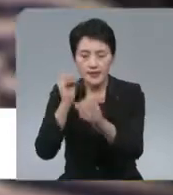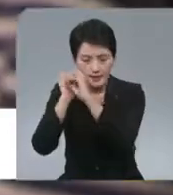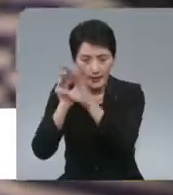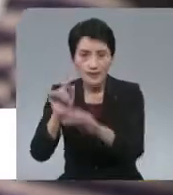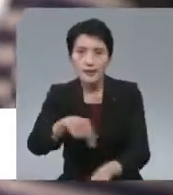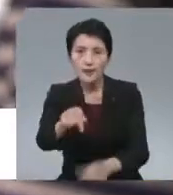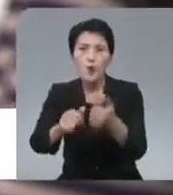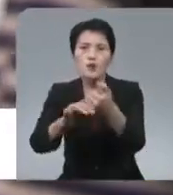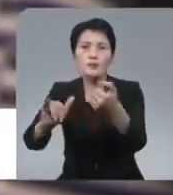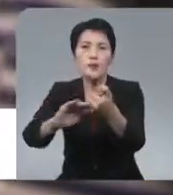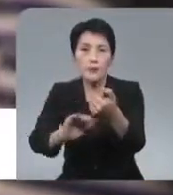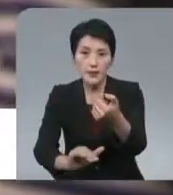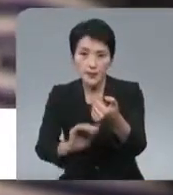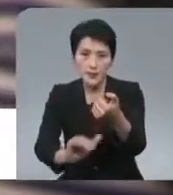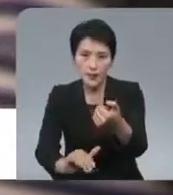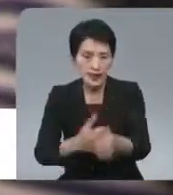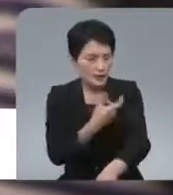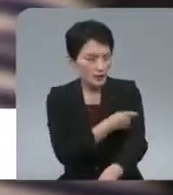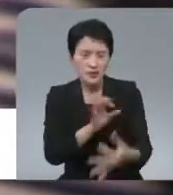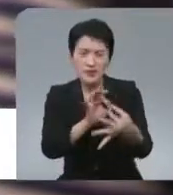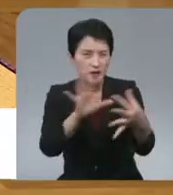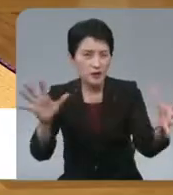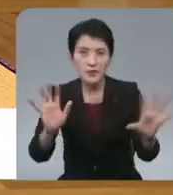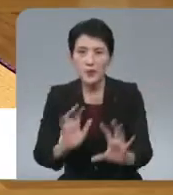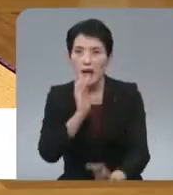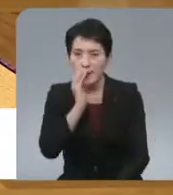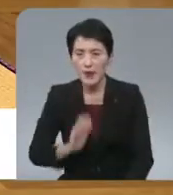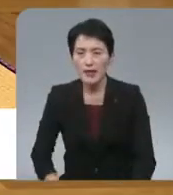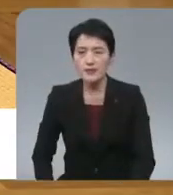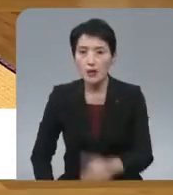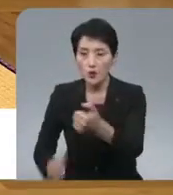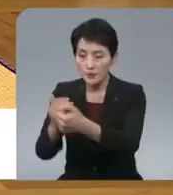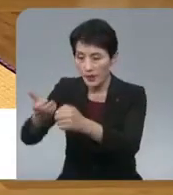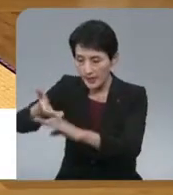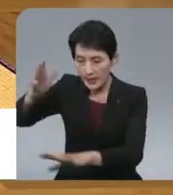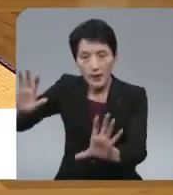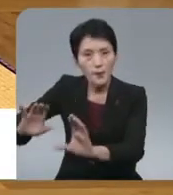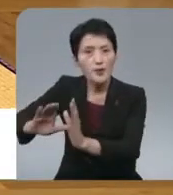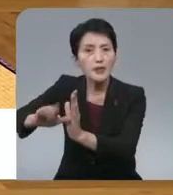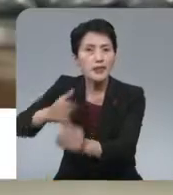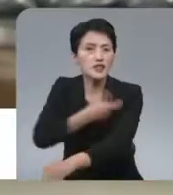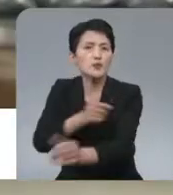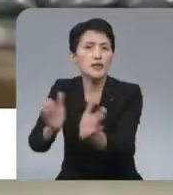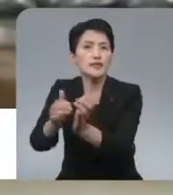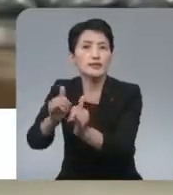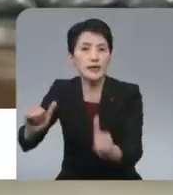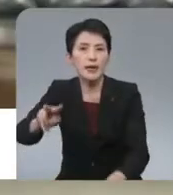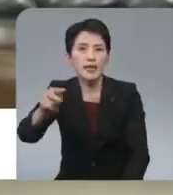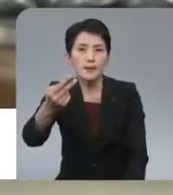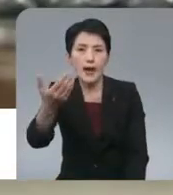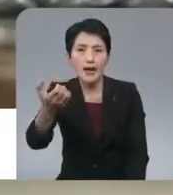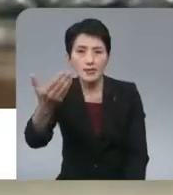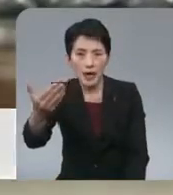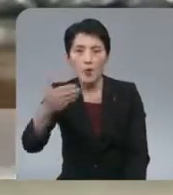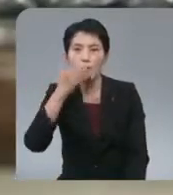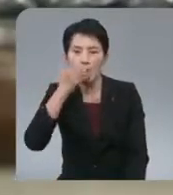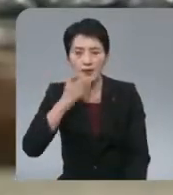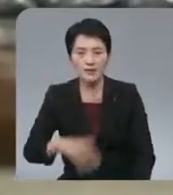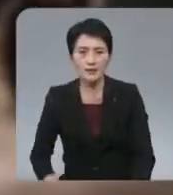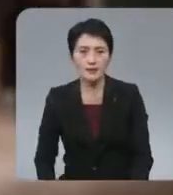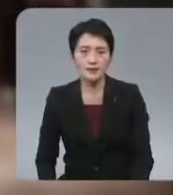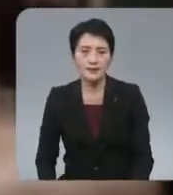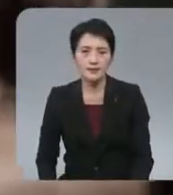idem pour les faits du premier anniversaire des bébés et les funérailles pour les cérémonies de mariage jusqu'à 250 personnes